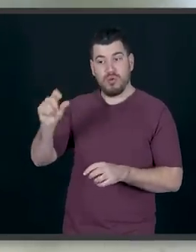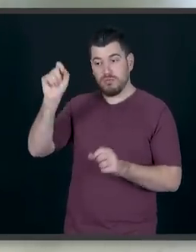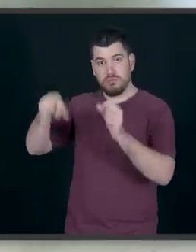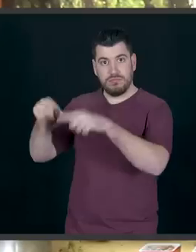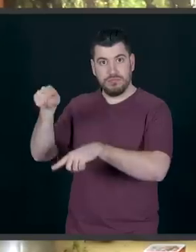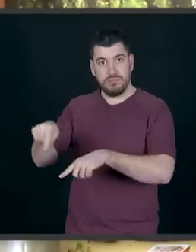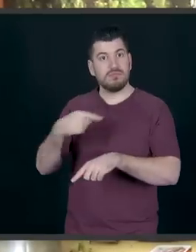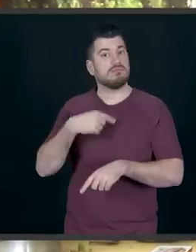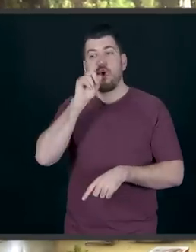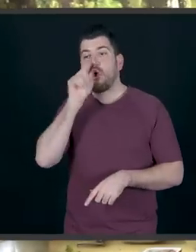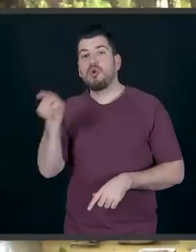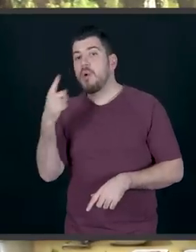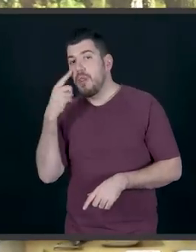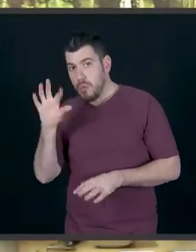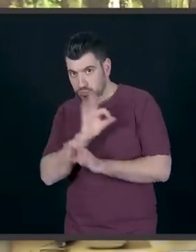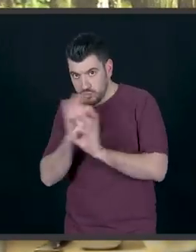κοτόπουλο τι γίνεται.